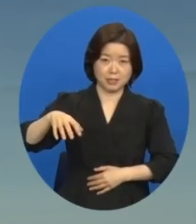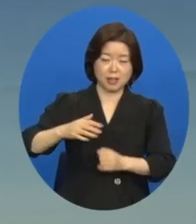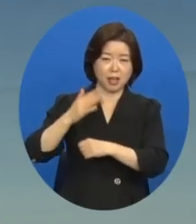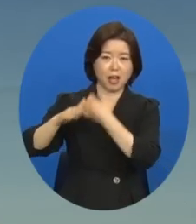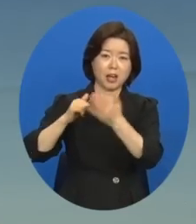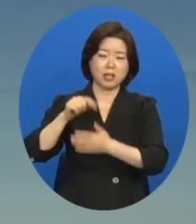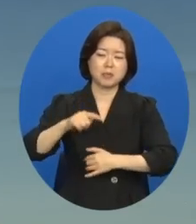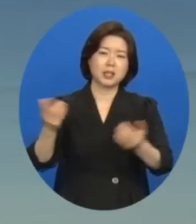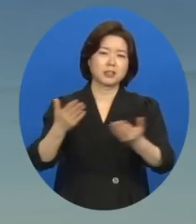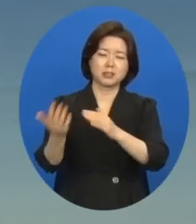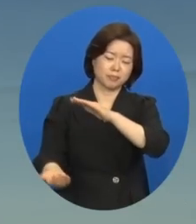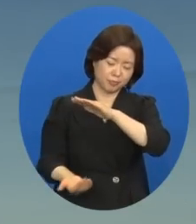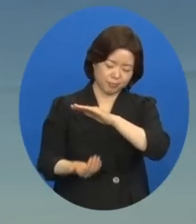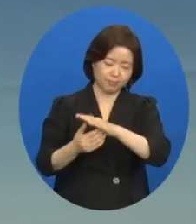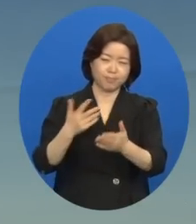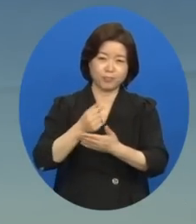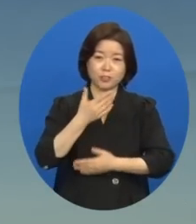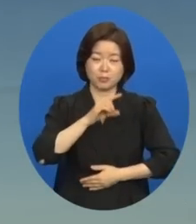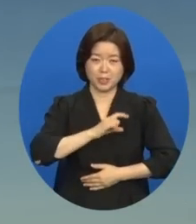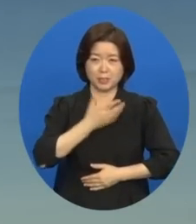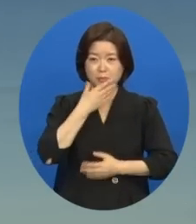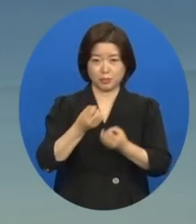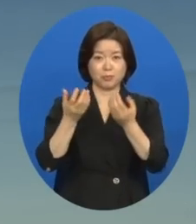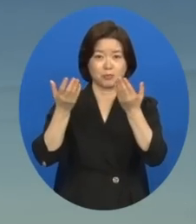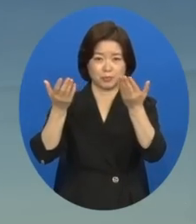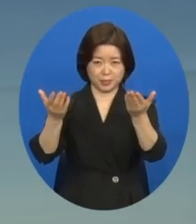하나님이 그 일을 이루시기를 주님의 이름으로 축복합니다.